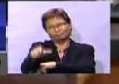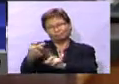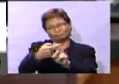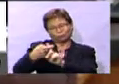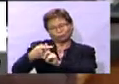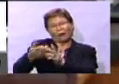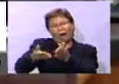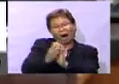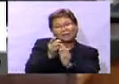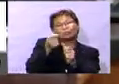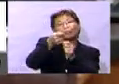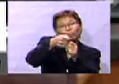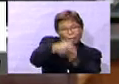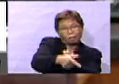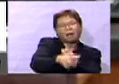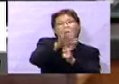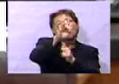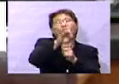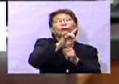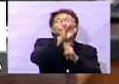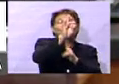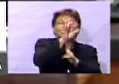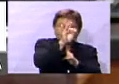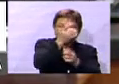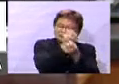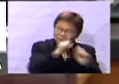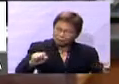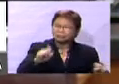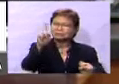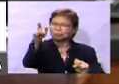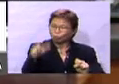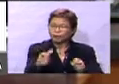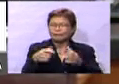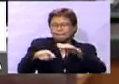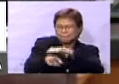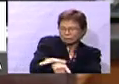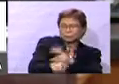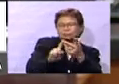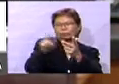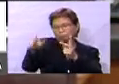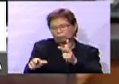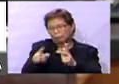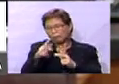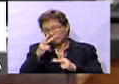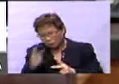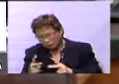jumlah tersebut, seramai 8 orang berjaya diselamatkan, seorang telah terbunuh dan seorang lagi dijumpai mati